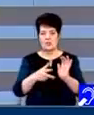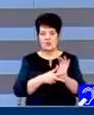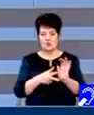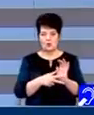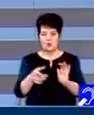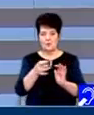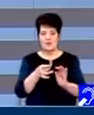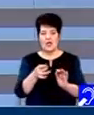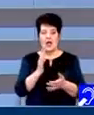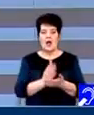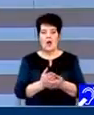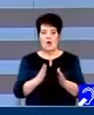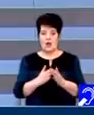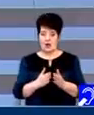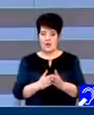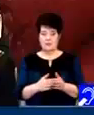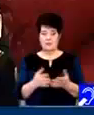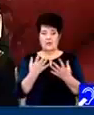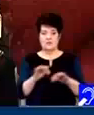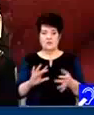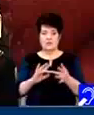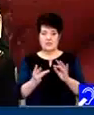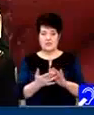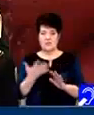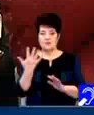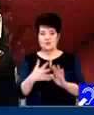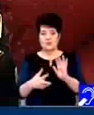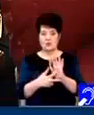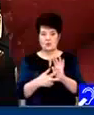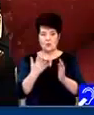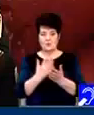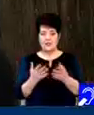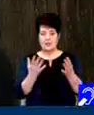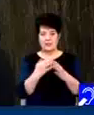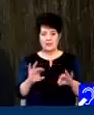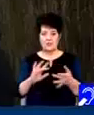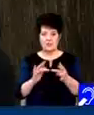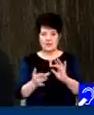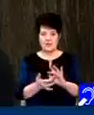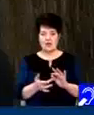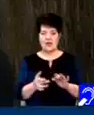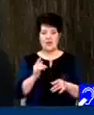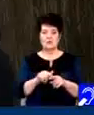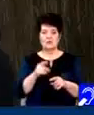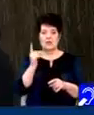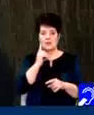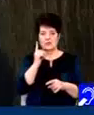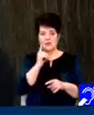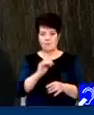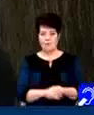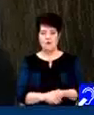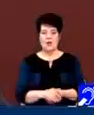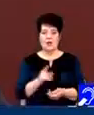din respondenți au acasă acces la internet, iar 58% au acces la internet prin intermediul unui telefon mobil.